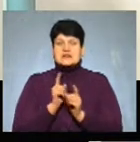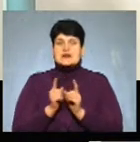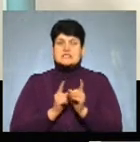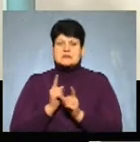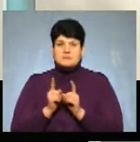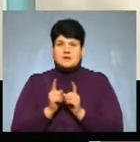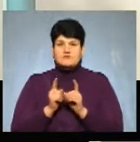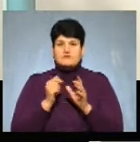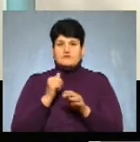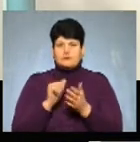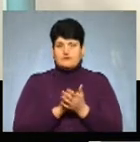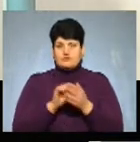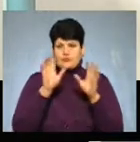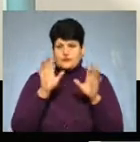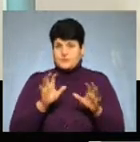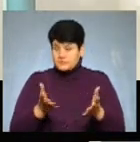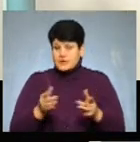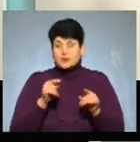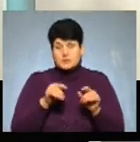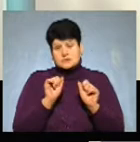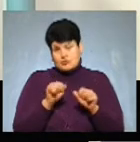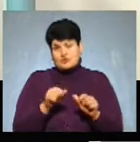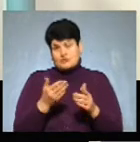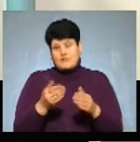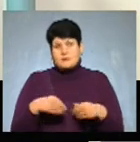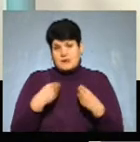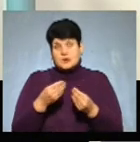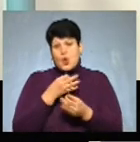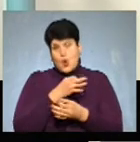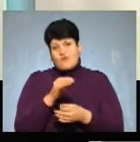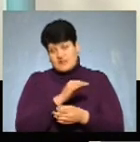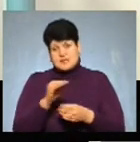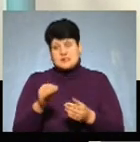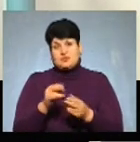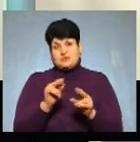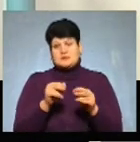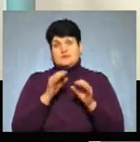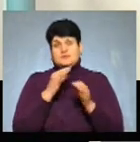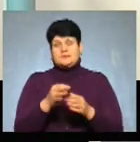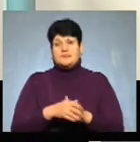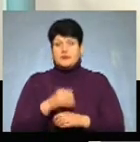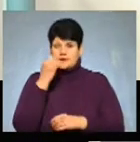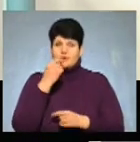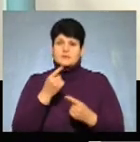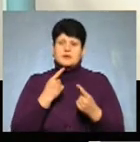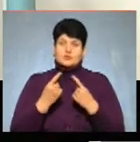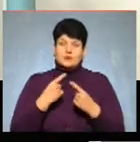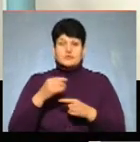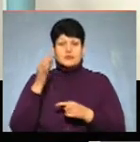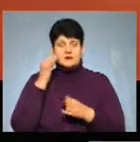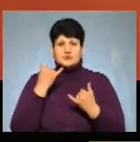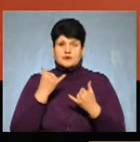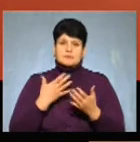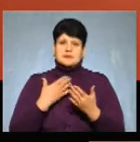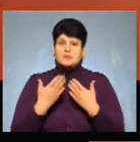змін до установчих документів. Тоді ми зможемо вам надати вже офіційну статистику. Тож я дякую вам за розмову і